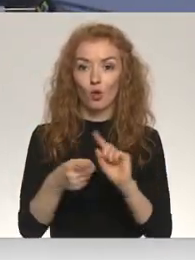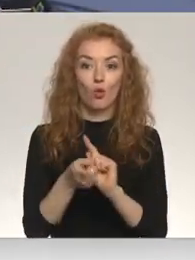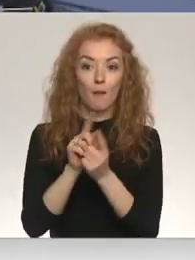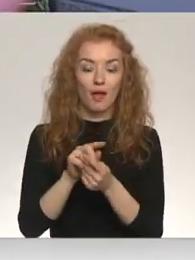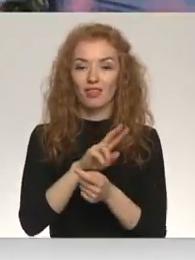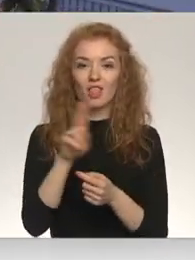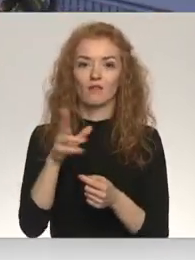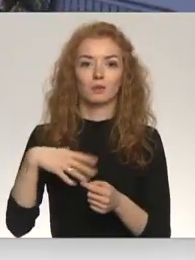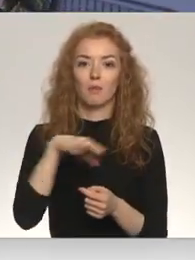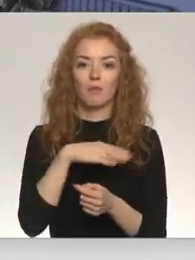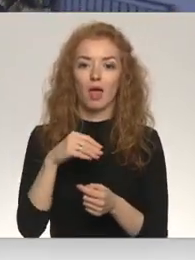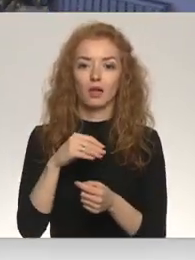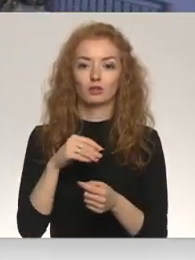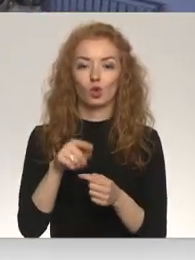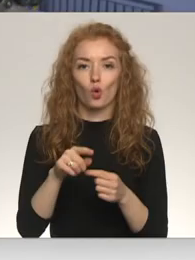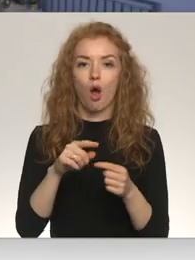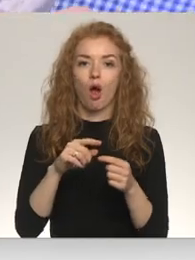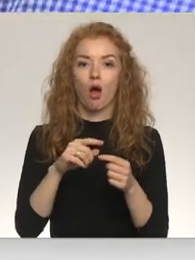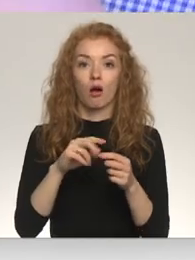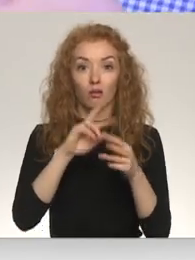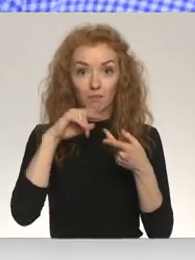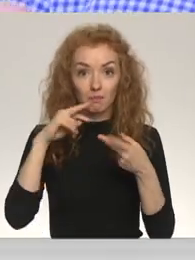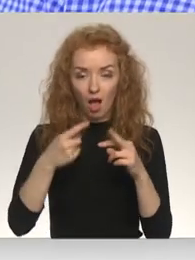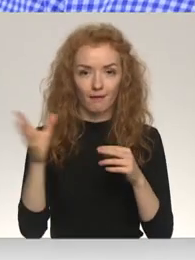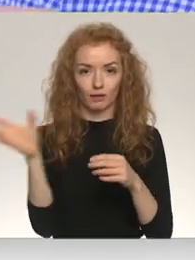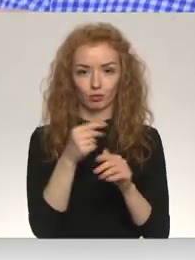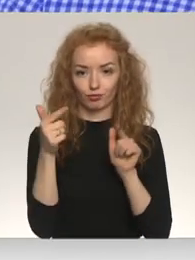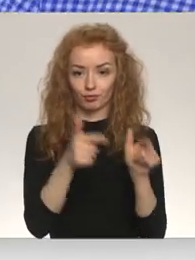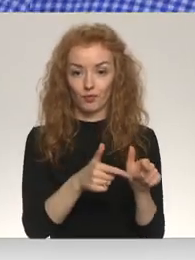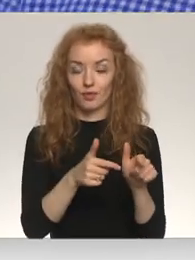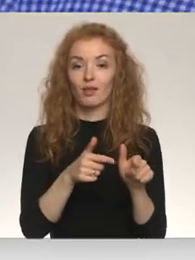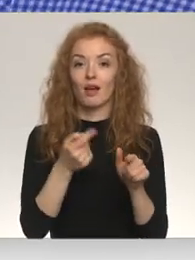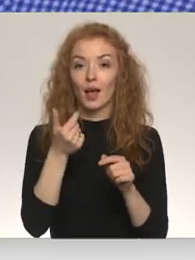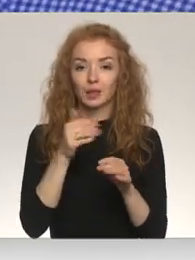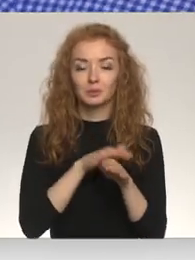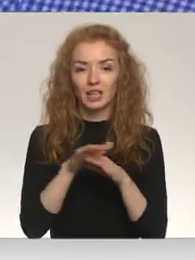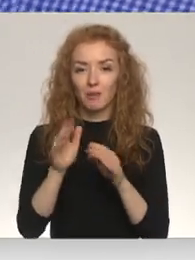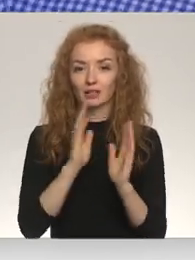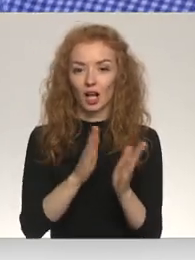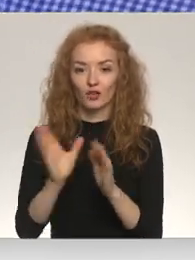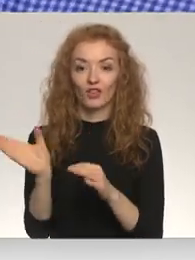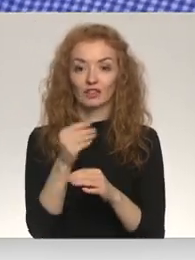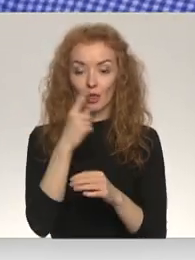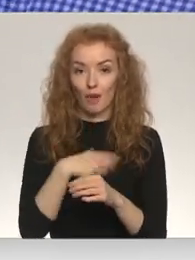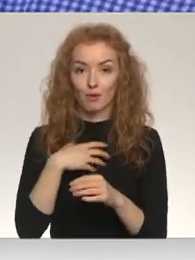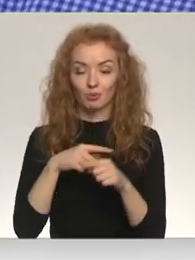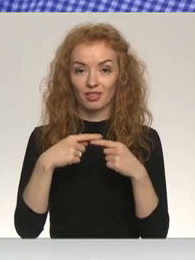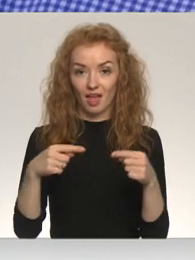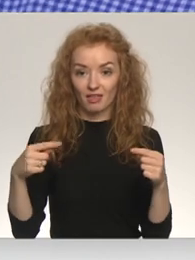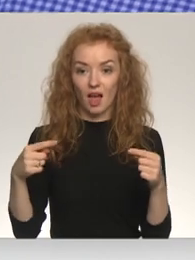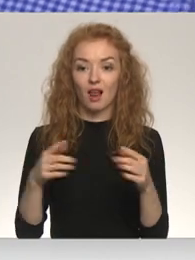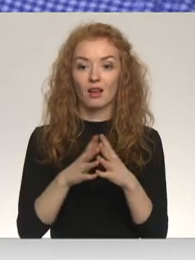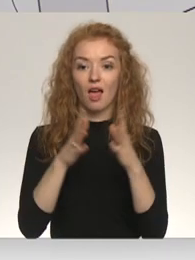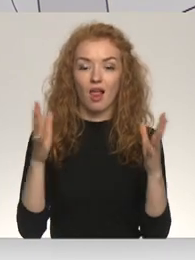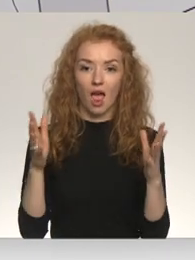nevis, ka mēs kopumā to konstrukciju iznīcam ārā. Darbnīcā jau teju pilnībā sagatavotas visas nepieciešamās detaļas lielas